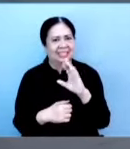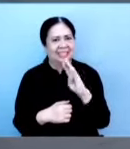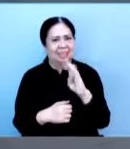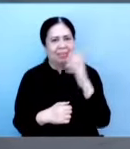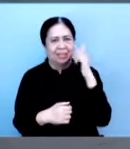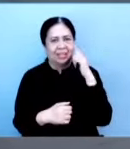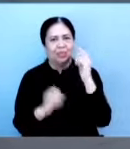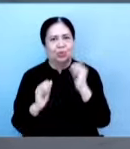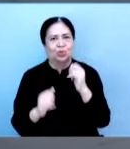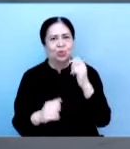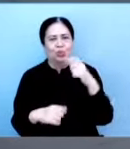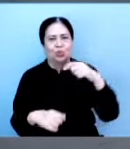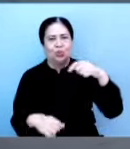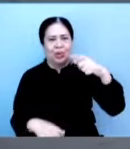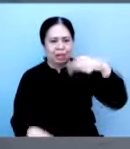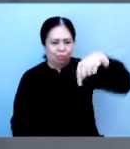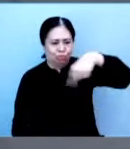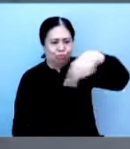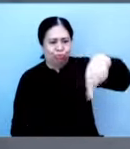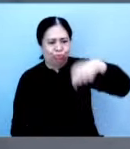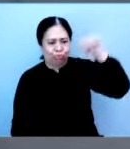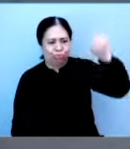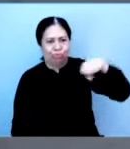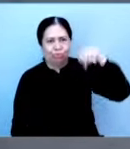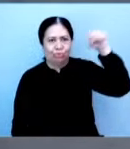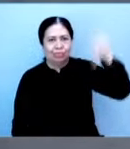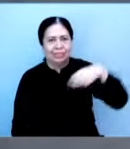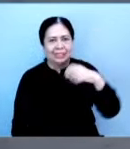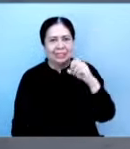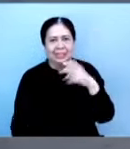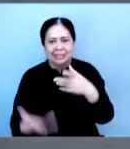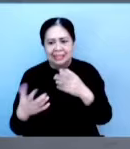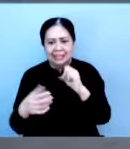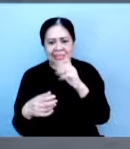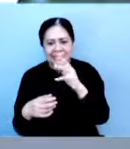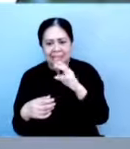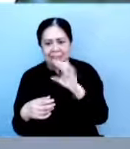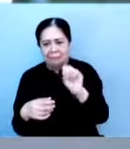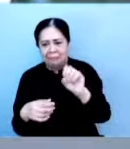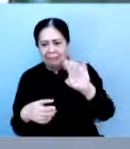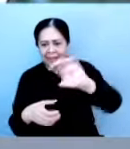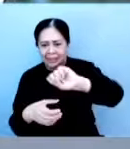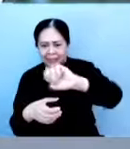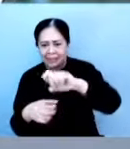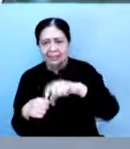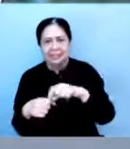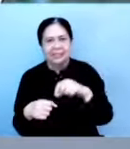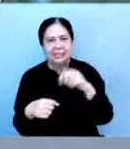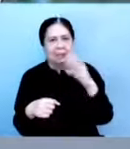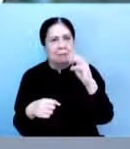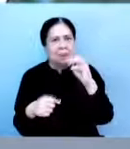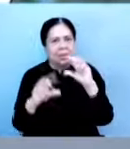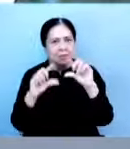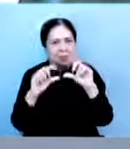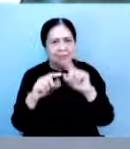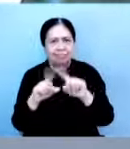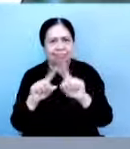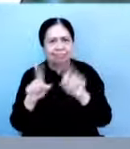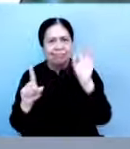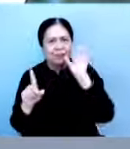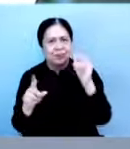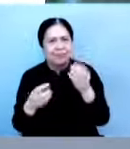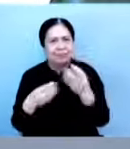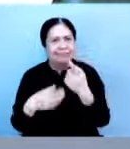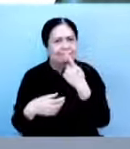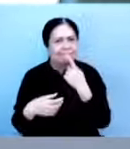usual lang na parang merong skin milk tama B tapos meron ano Marshmallow sirup pero ito iba-iba yung kulay Tell us more about